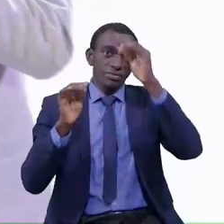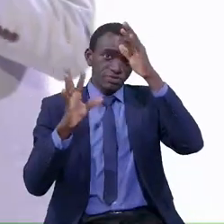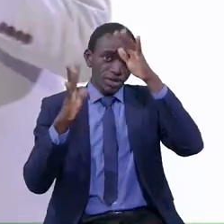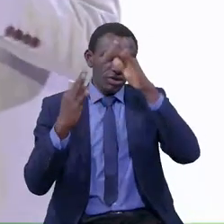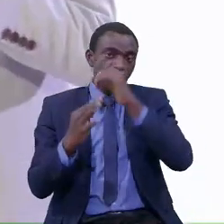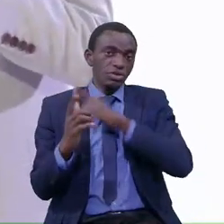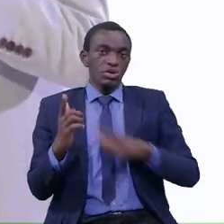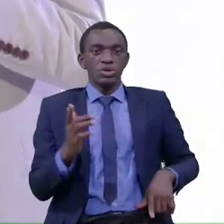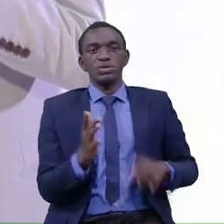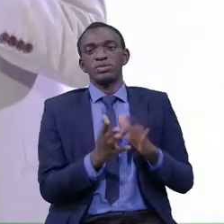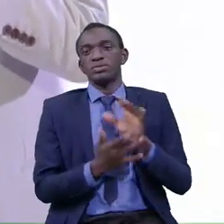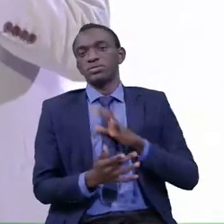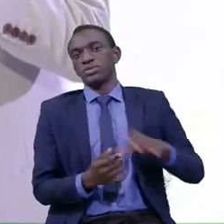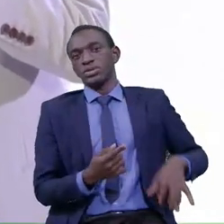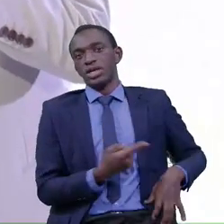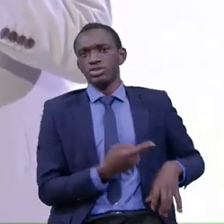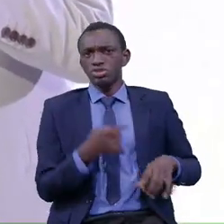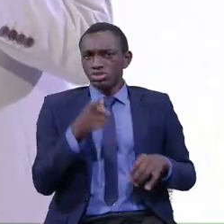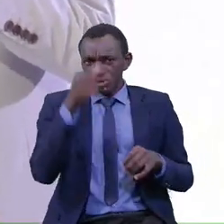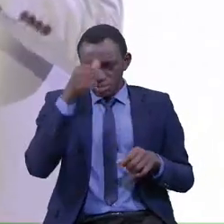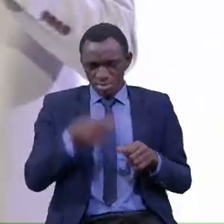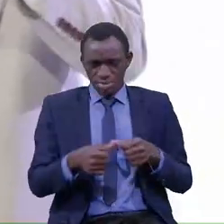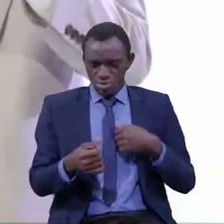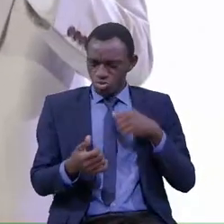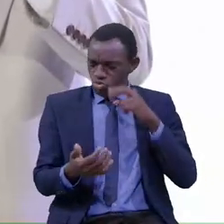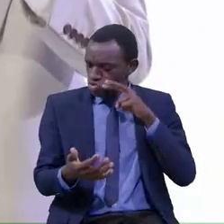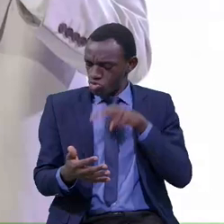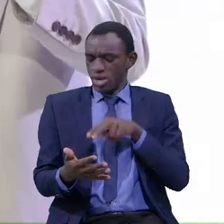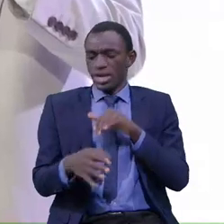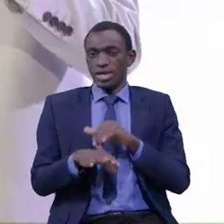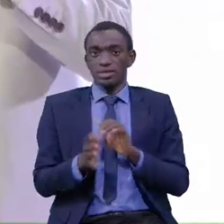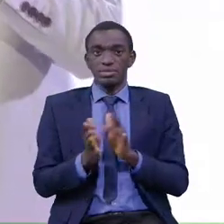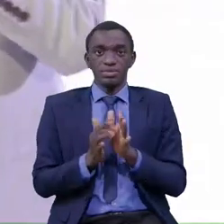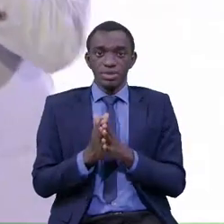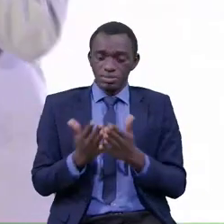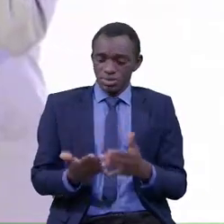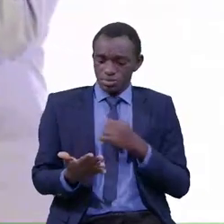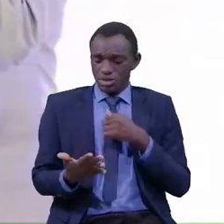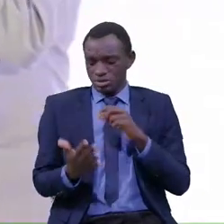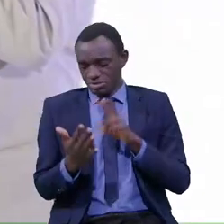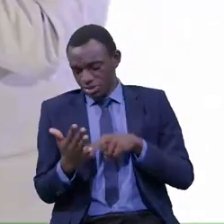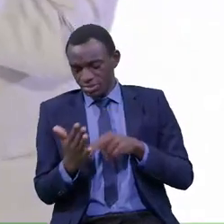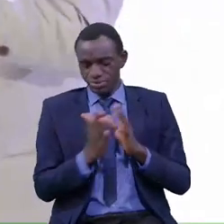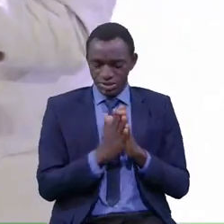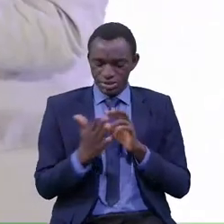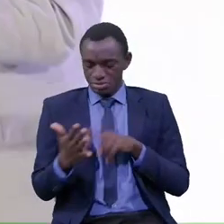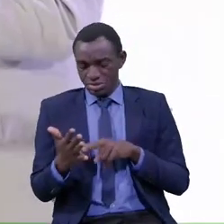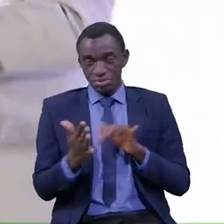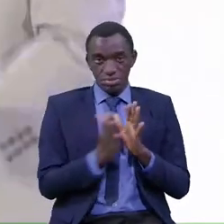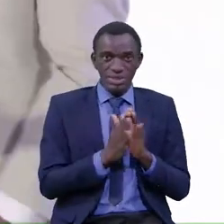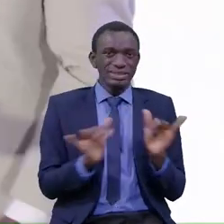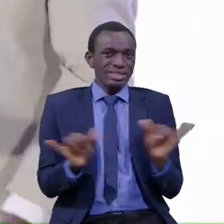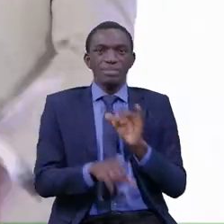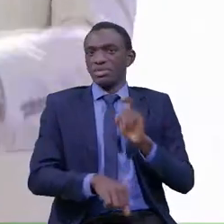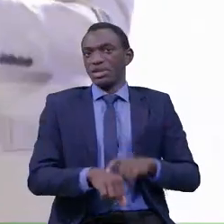Jésus-Christ. Rappelez-vous, je regarde ce passage des Écritures et je prie et en lisant les Écritures